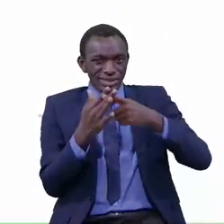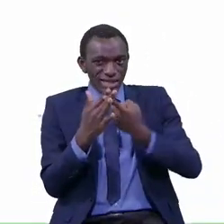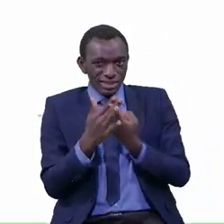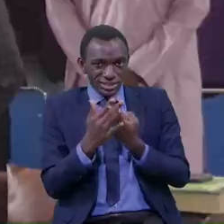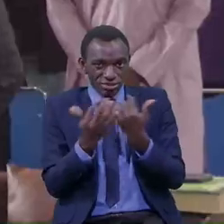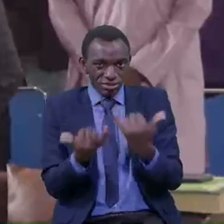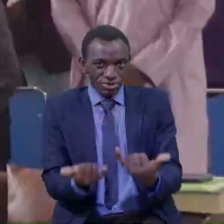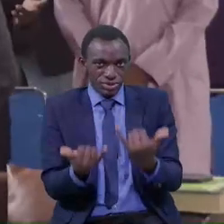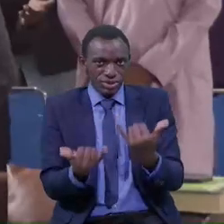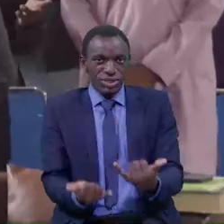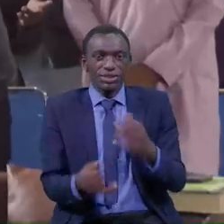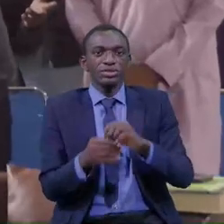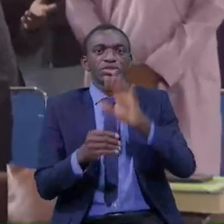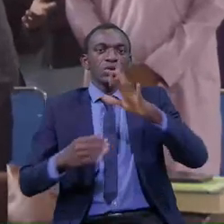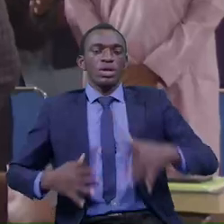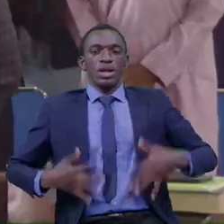commence aujourd'hui dans ta vie.